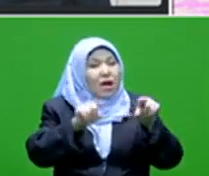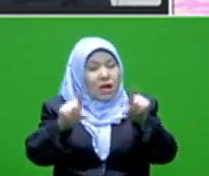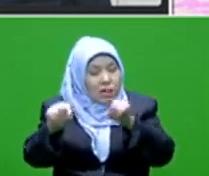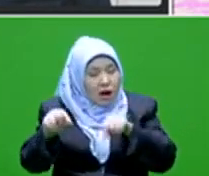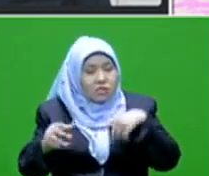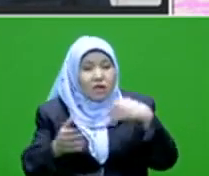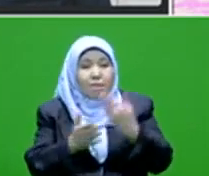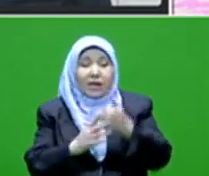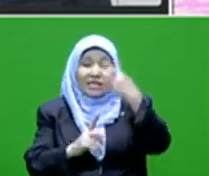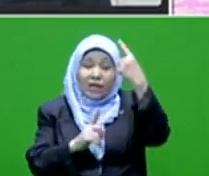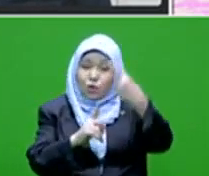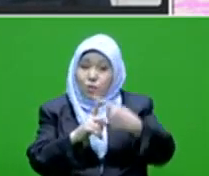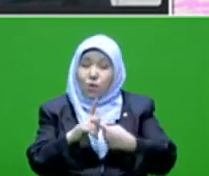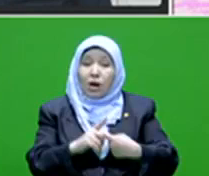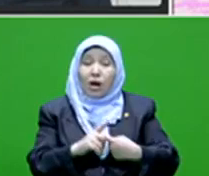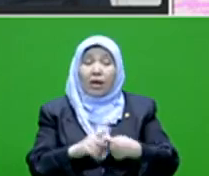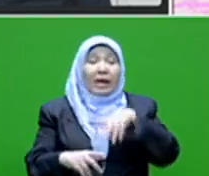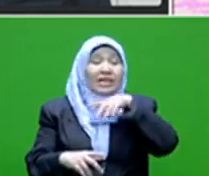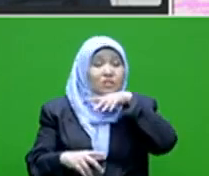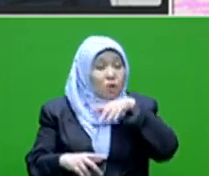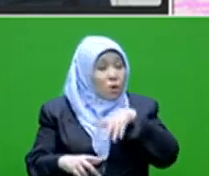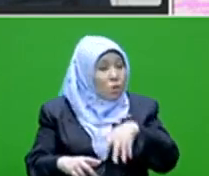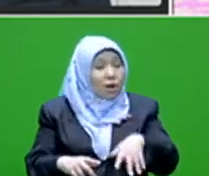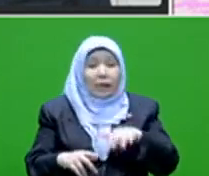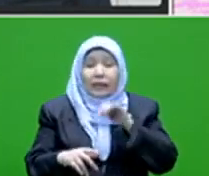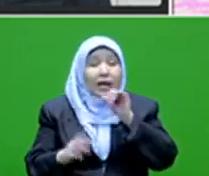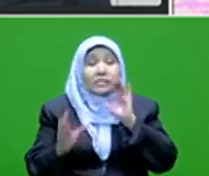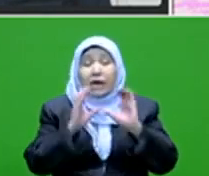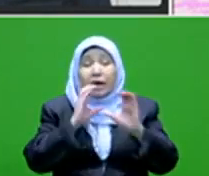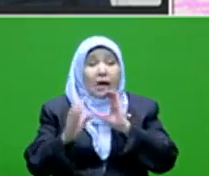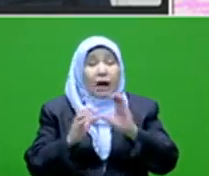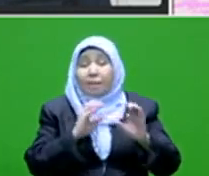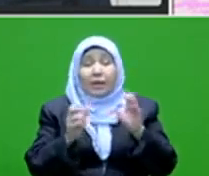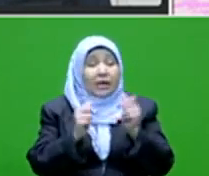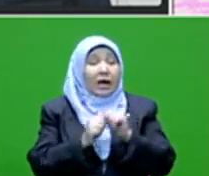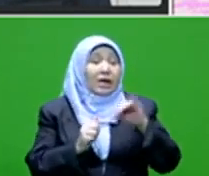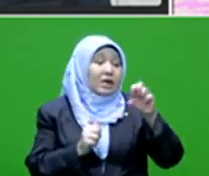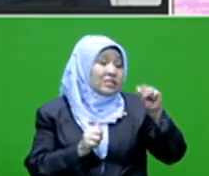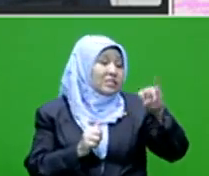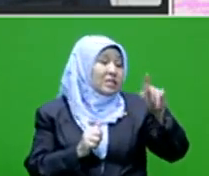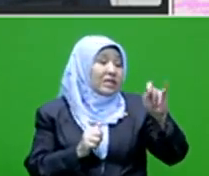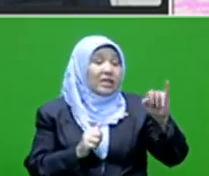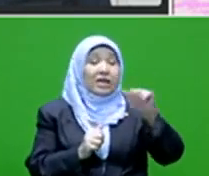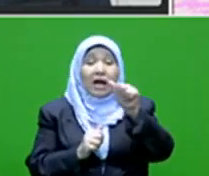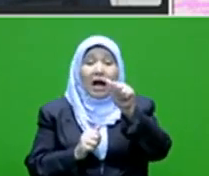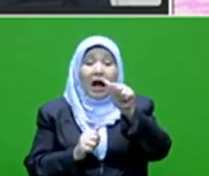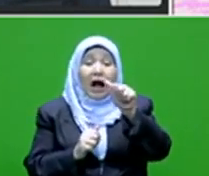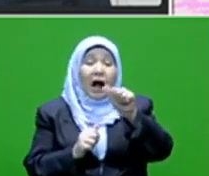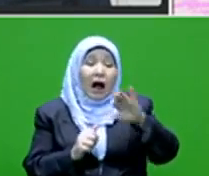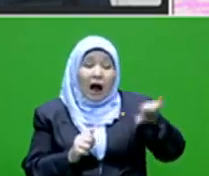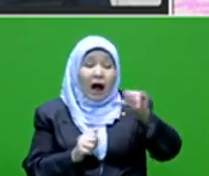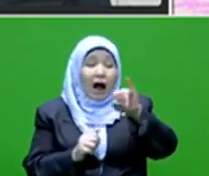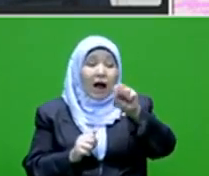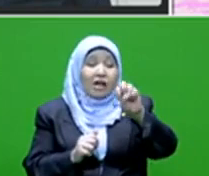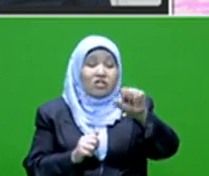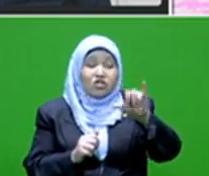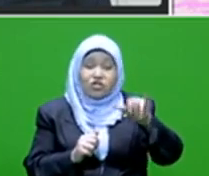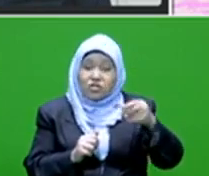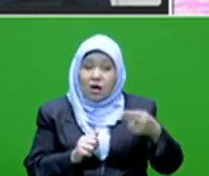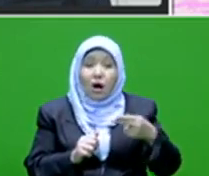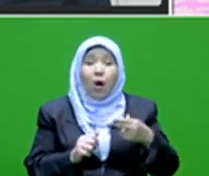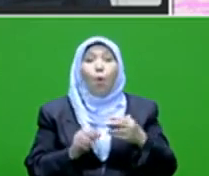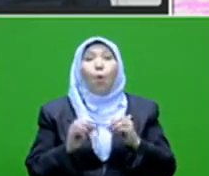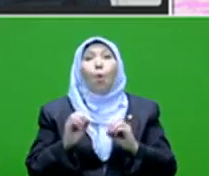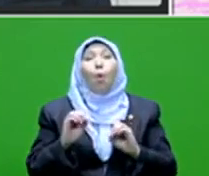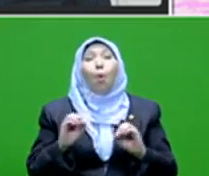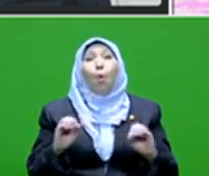sehingga sebulan Rasulullah tak bercakap dengan ibu kita, iaitu Siti Aisyah radhiyallahu anha wa ardhaha. Bila cerita lagu ni, baru orang perempuan kata, oh